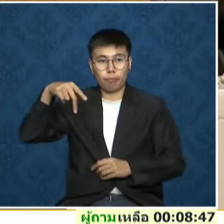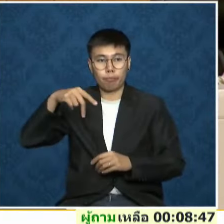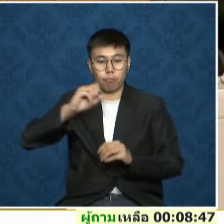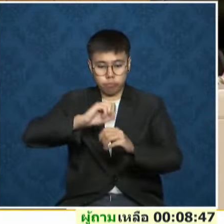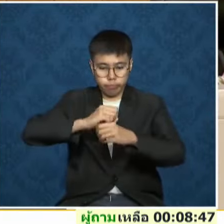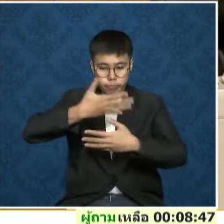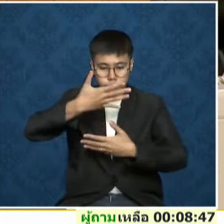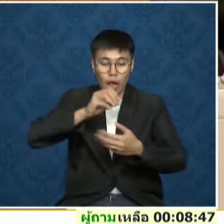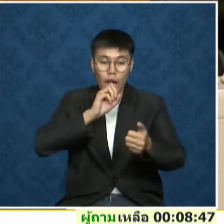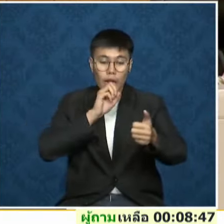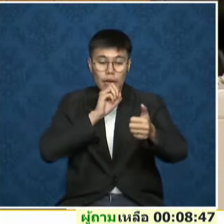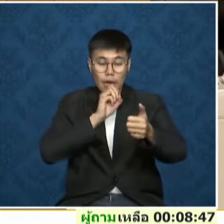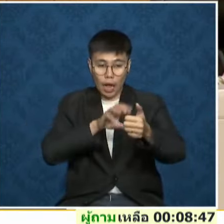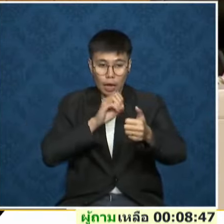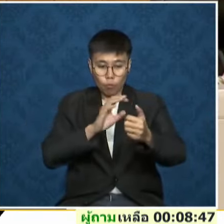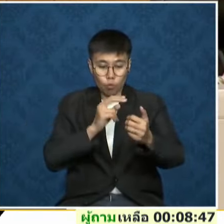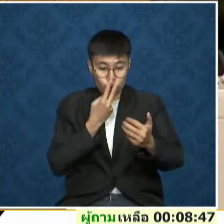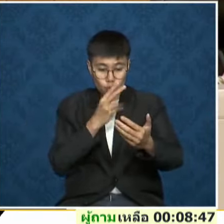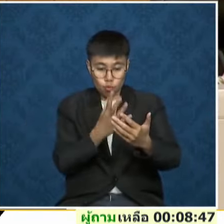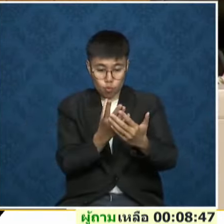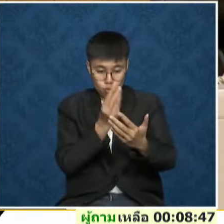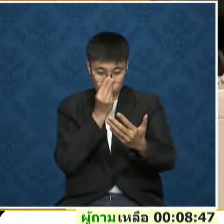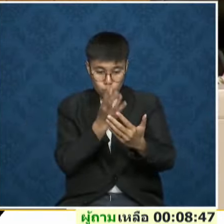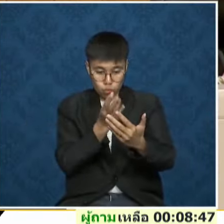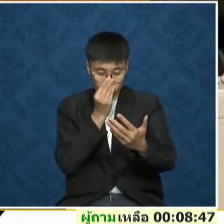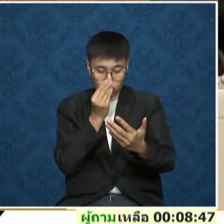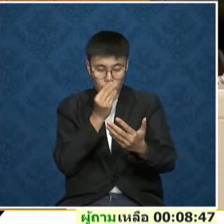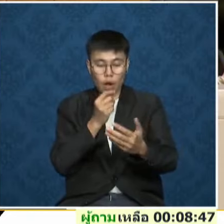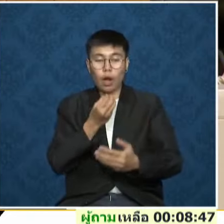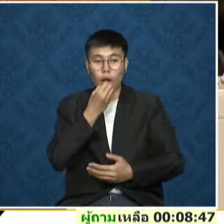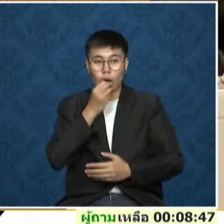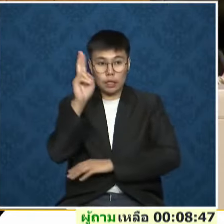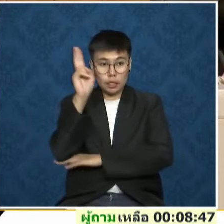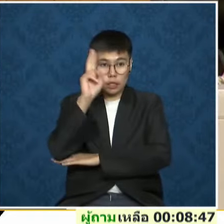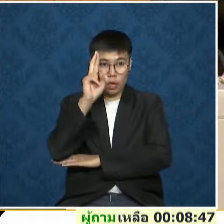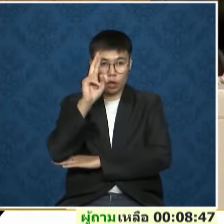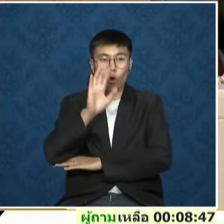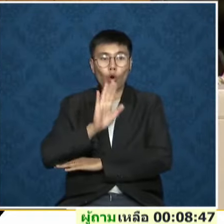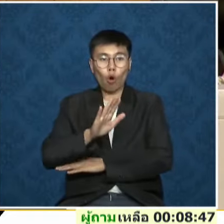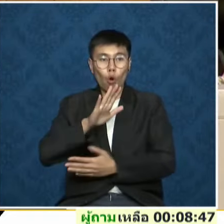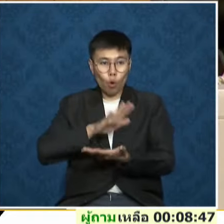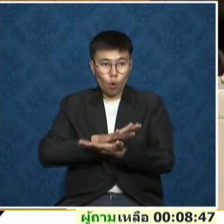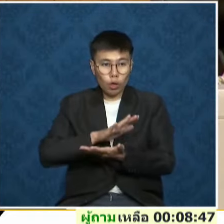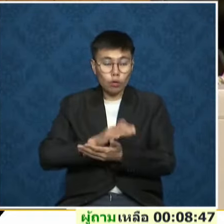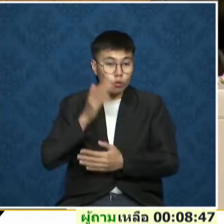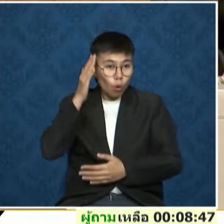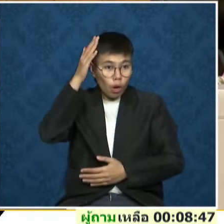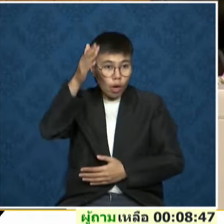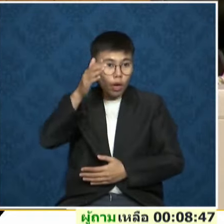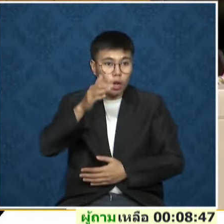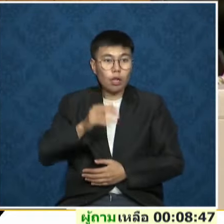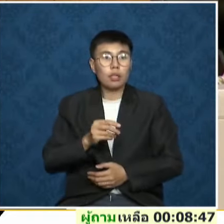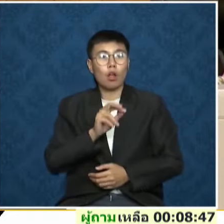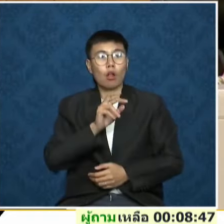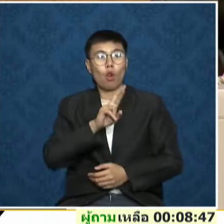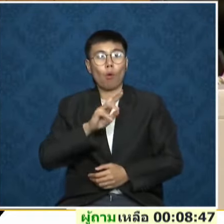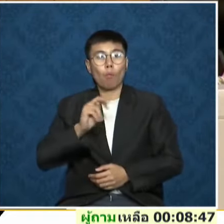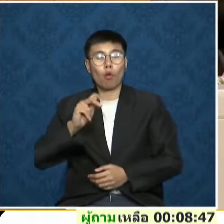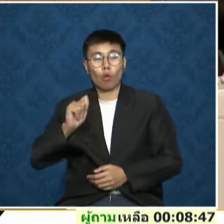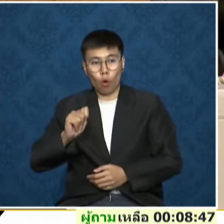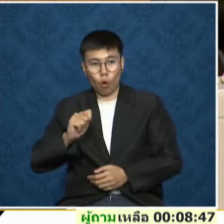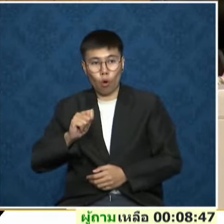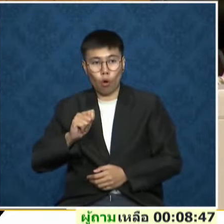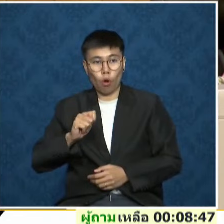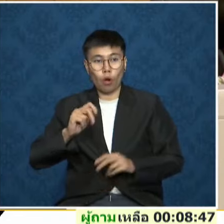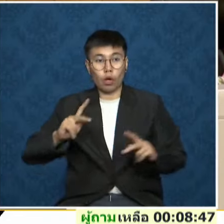ำของการทำอาหารกลางวันให้กับโรงเรียนต่างๆซึ่งต่อไปนี้ทางรัฐมนตรีเองบอกว่าจำเป็นจะ